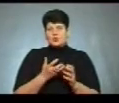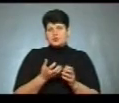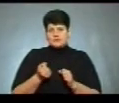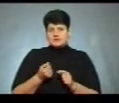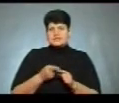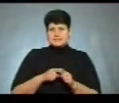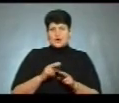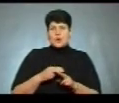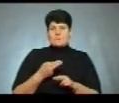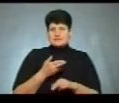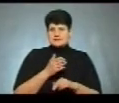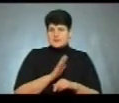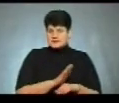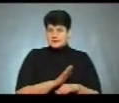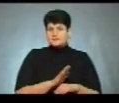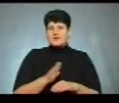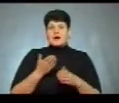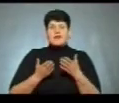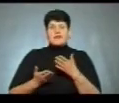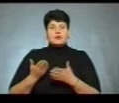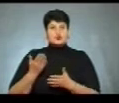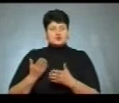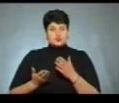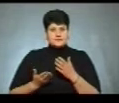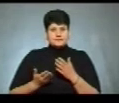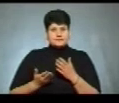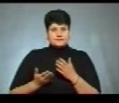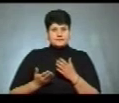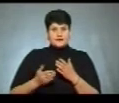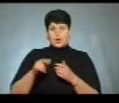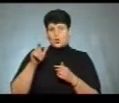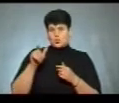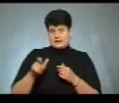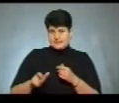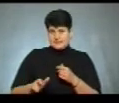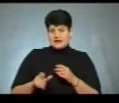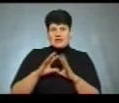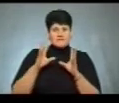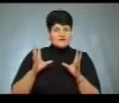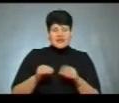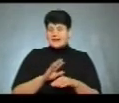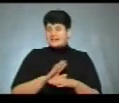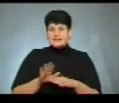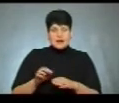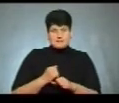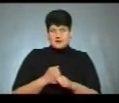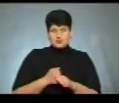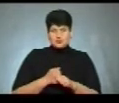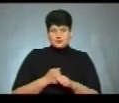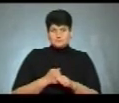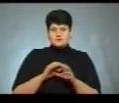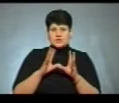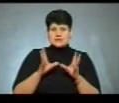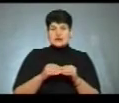отримувачів цієї компенсації. А якщо людина взагалі не працює, то на